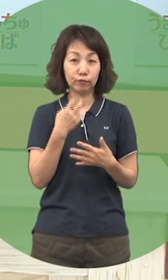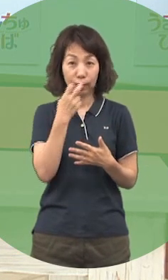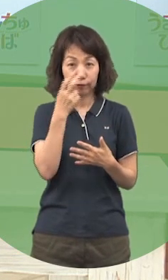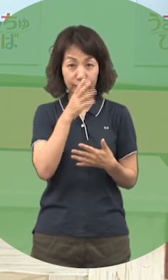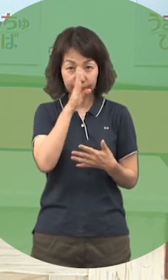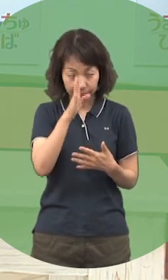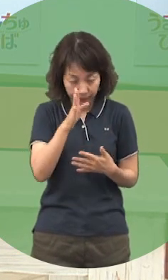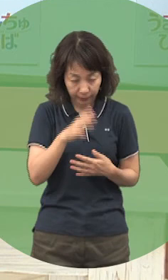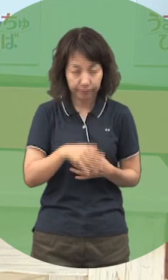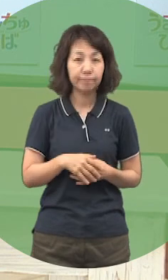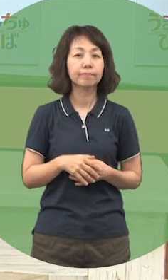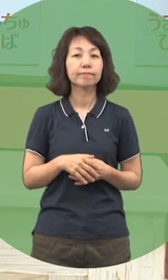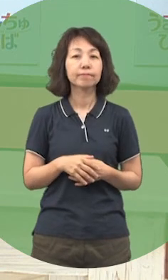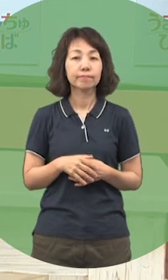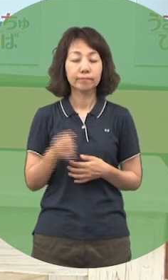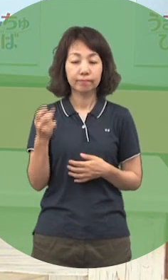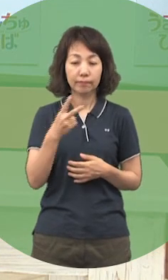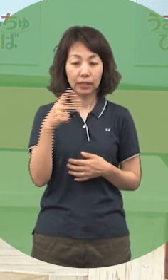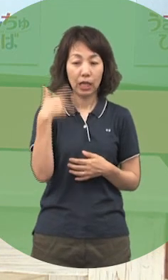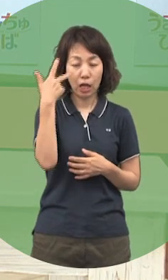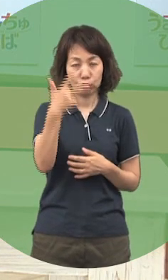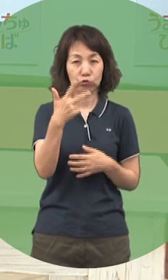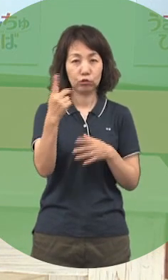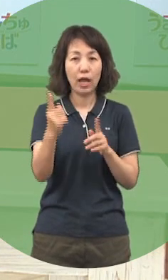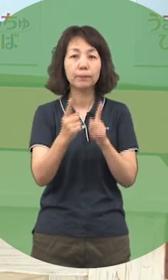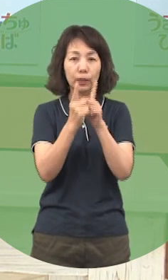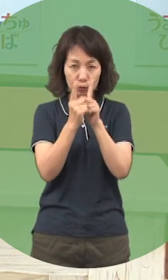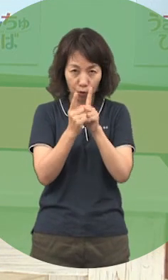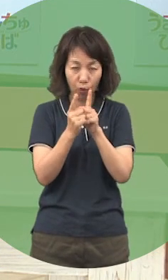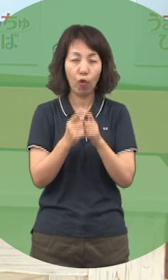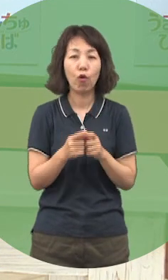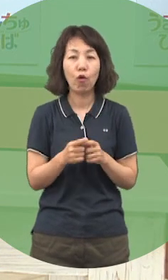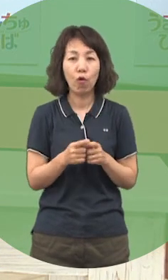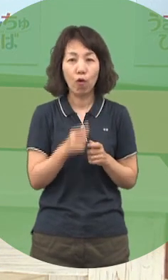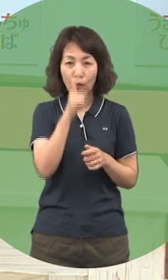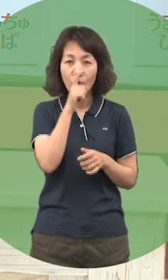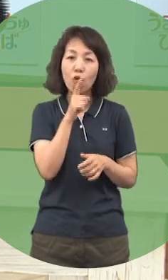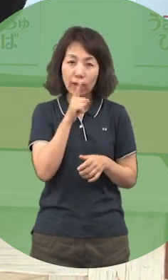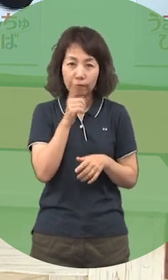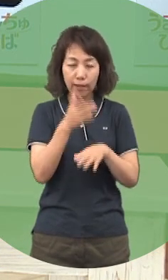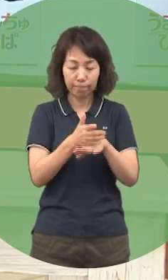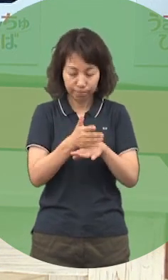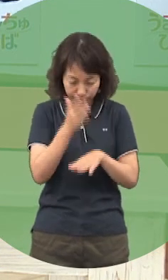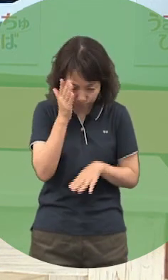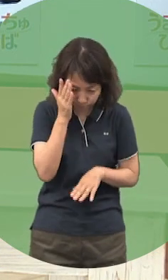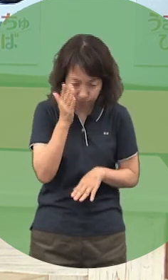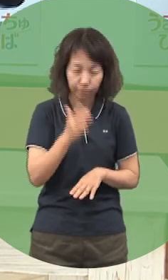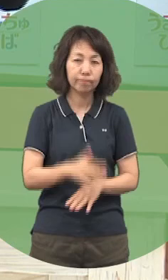それでは来週もお会いしましょう。一平二平デービルー。